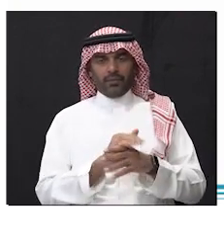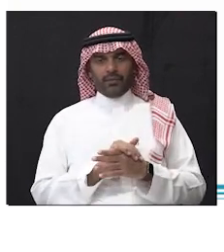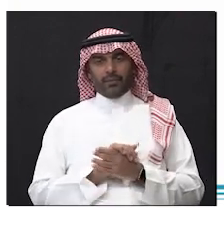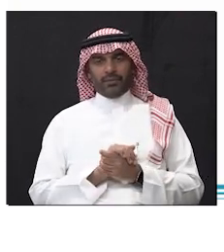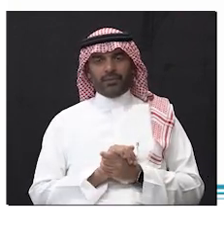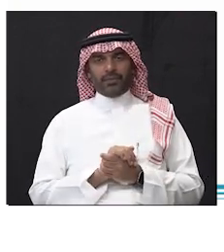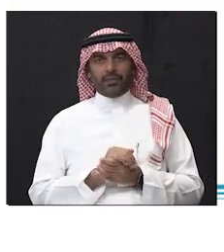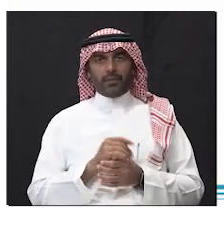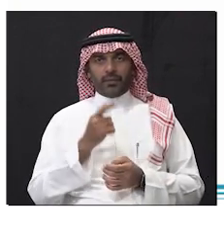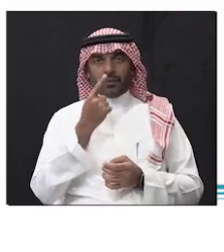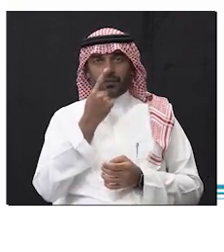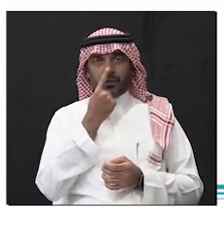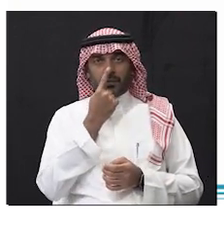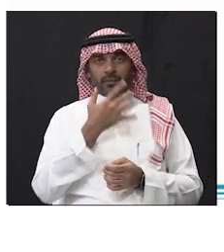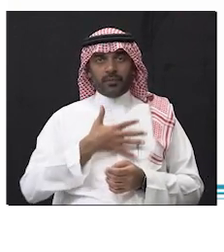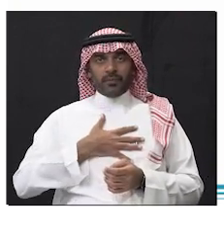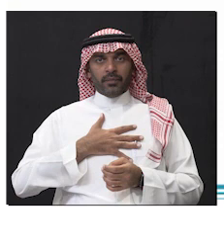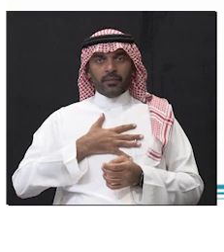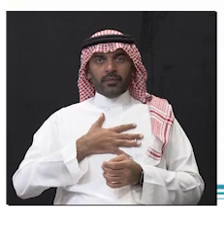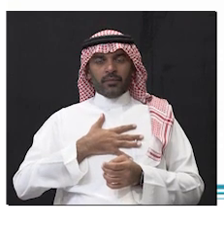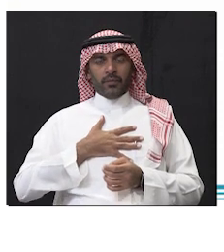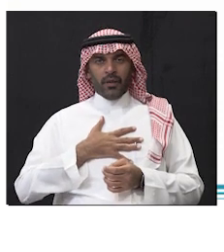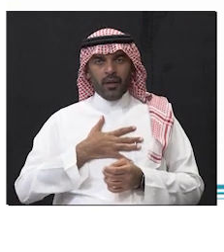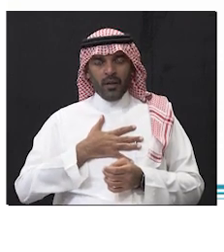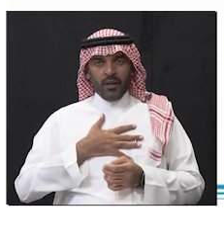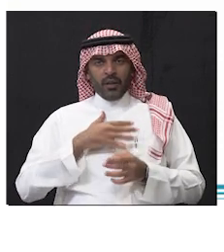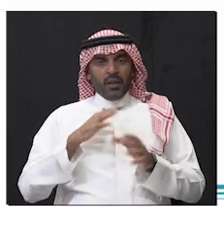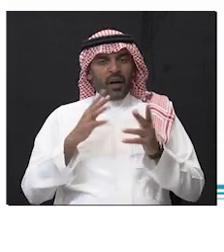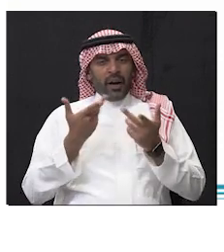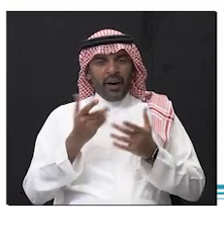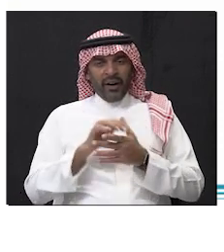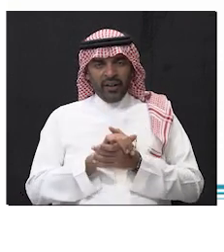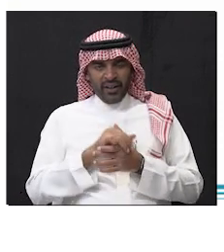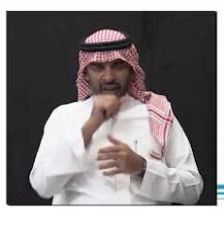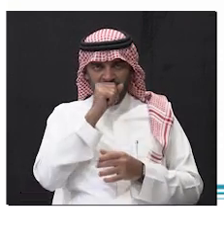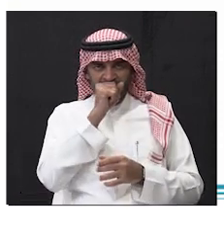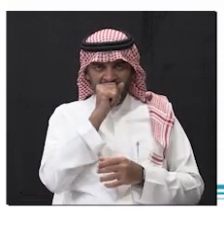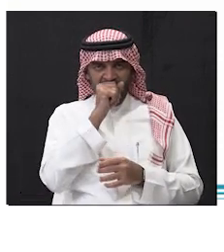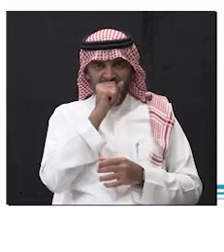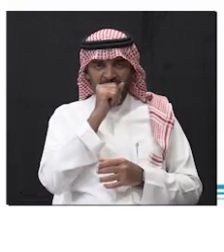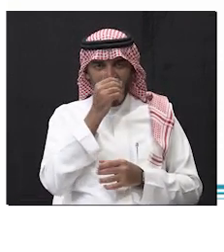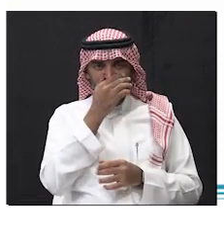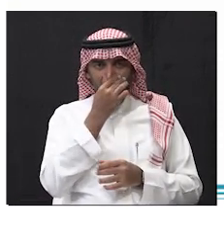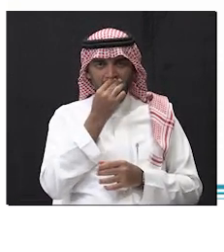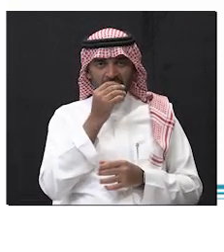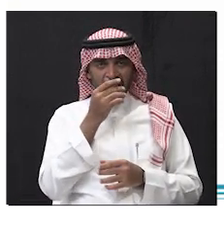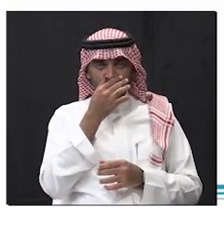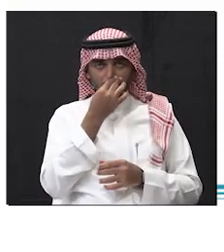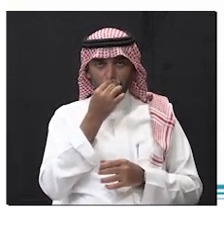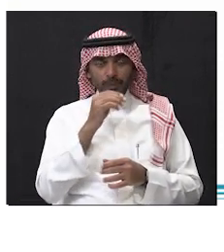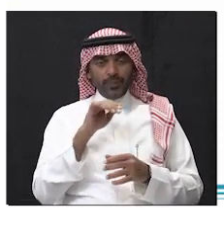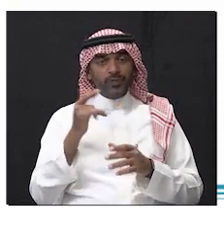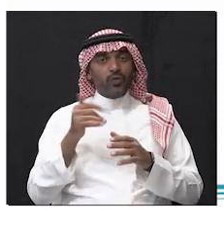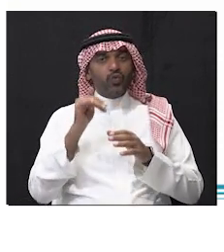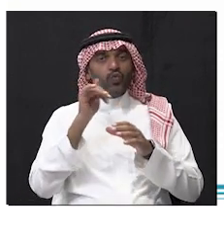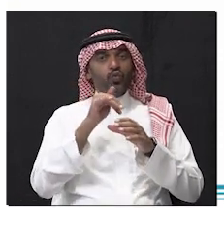التنفس، بما أن الرخويات تعيش في الماء فبالتالي تنفسها عن